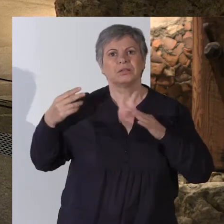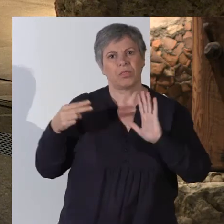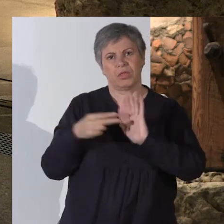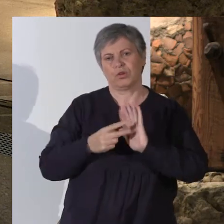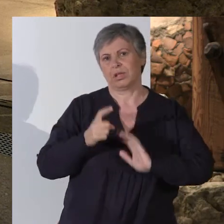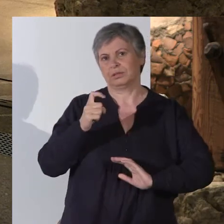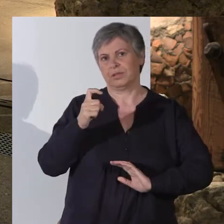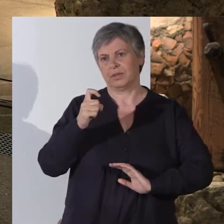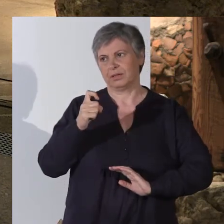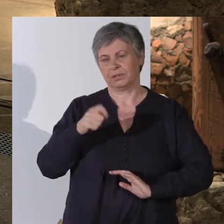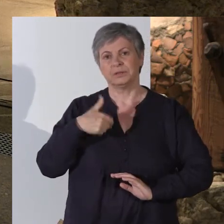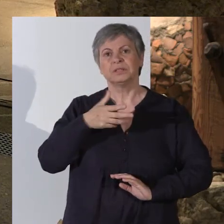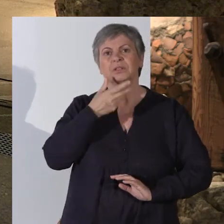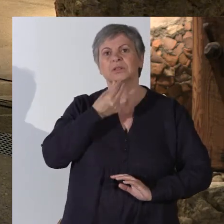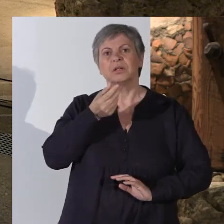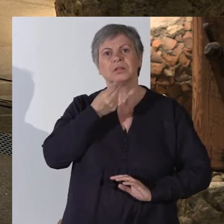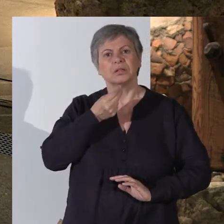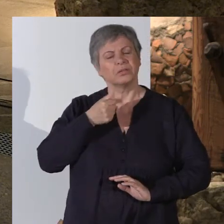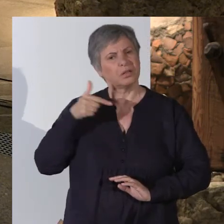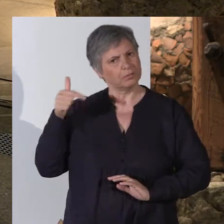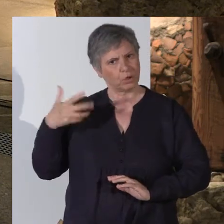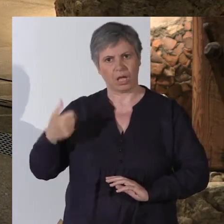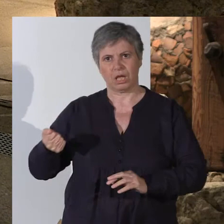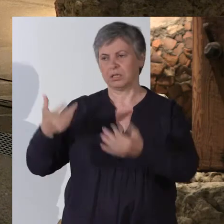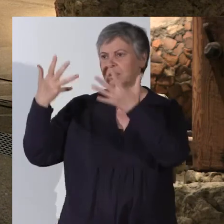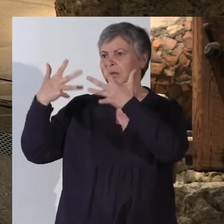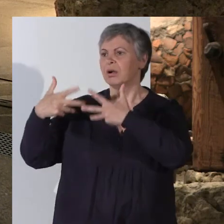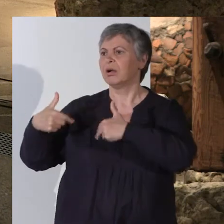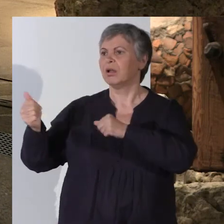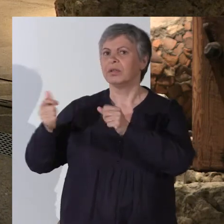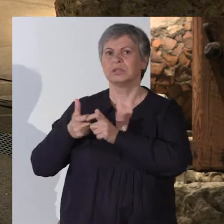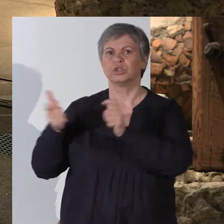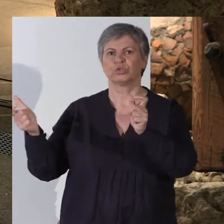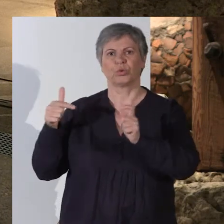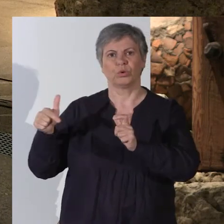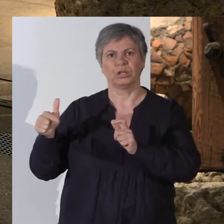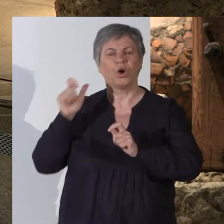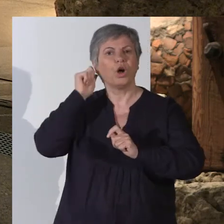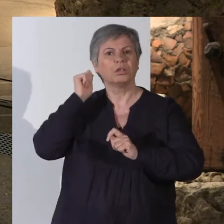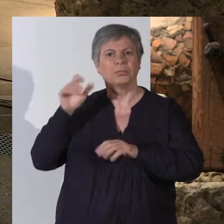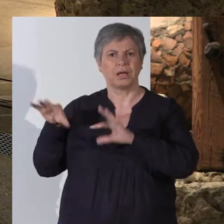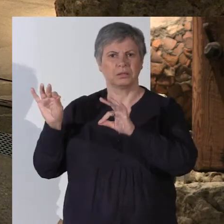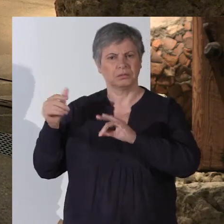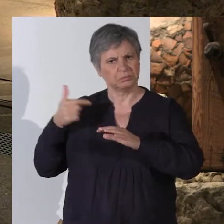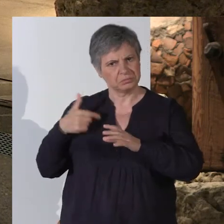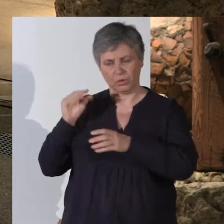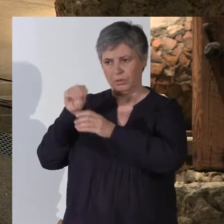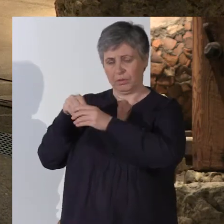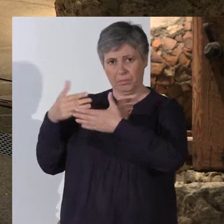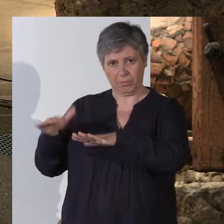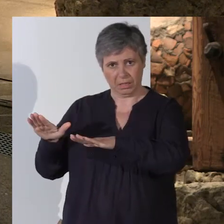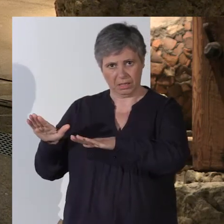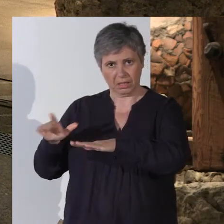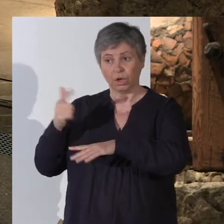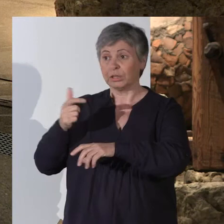καθώς υν έλλη καρά εκτός από το θέατρο κωφών έχει ιδρύσει και μία δραματική σχολή την αρχή στην οποία φοίτησα εγώ όταν τελ τελείωσα λοιπόν τις